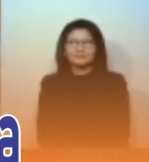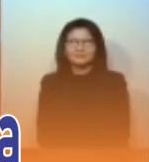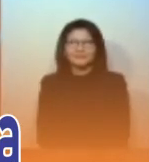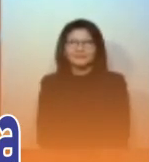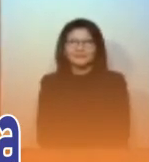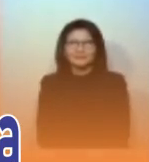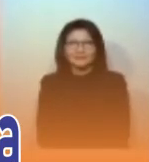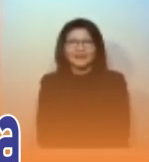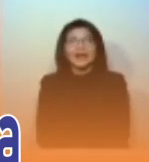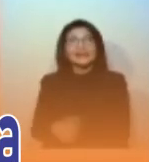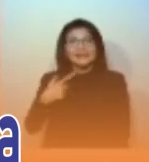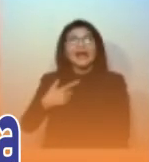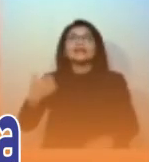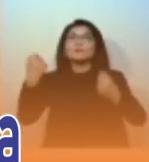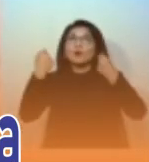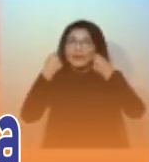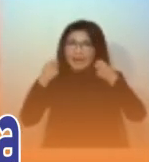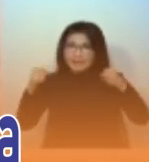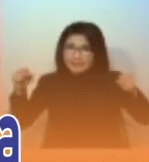Dalam demokrasi,